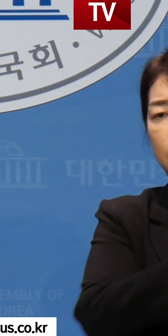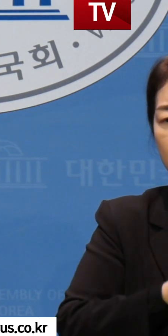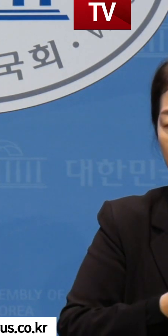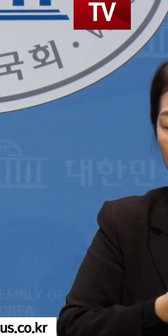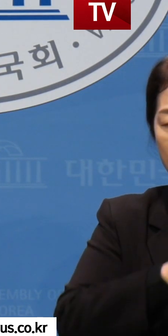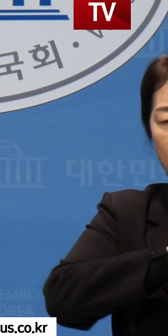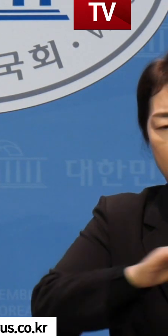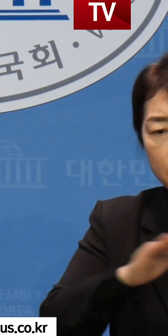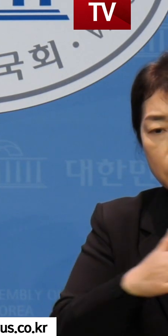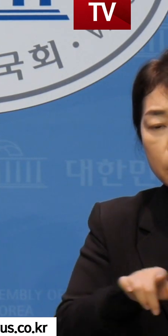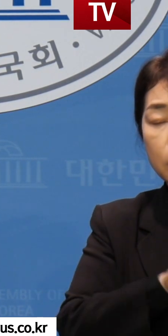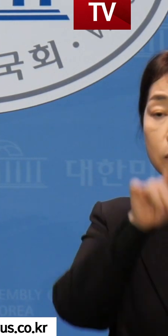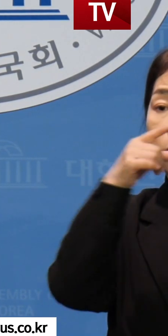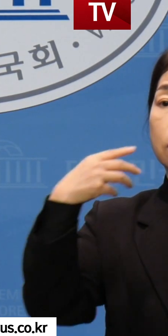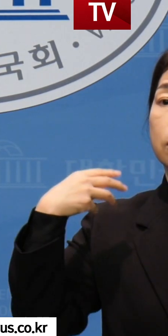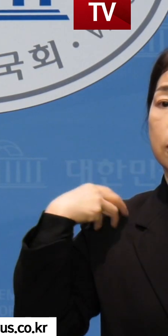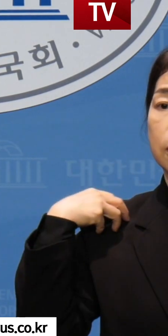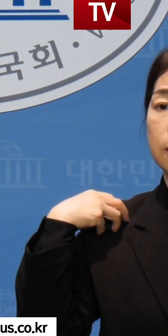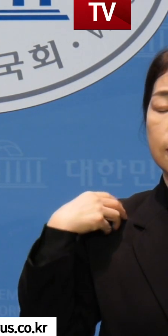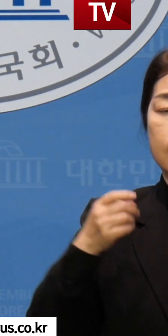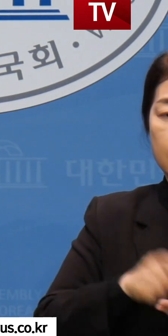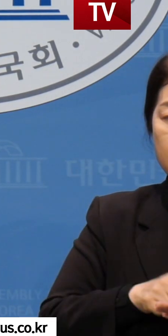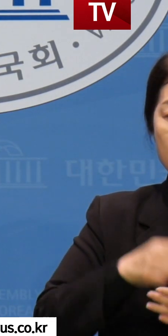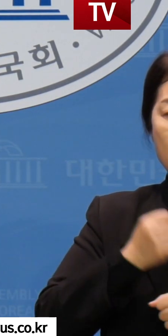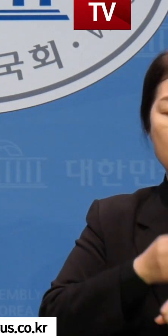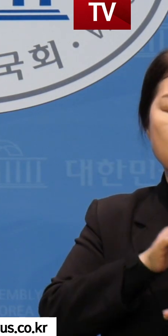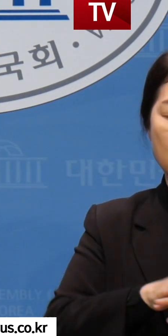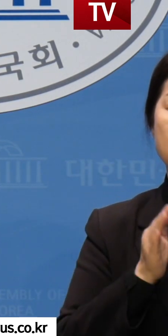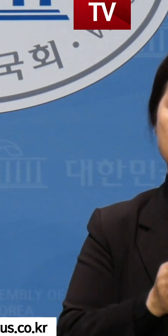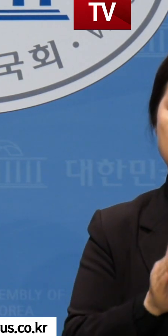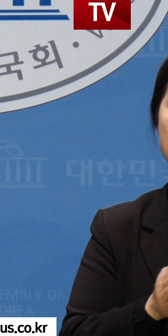위한 정부의 대책을 촉구하기 위해서